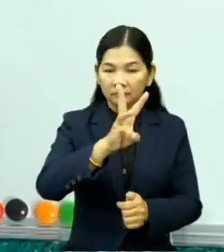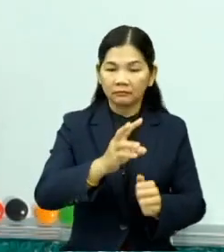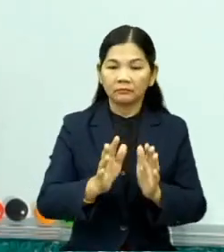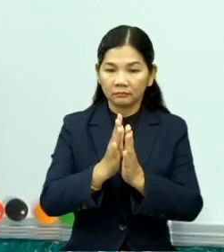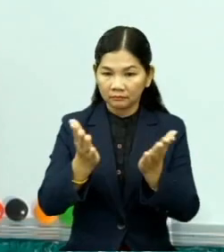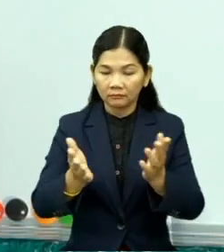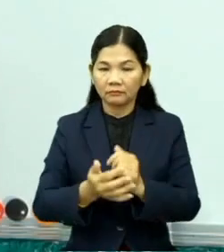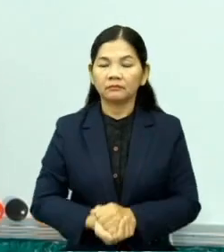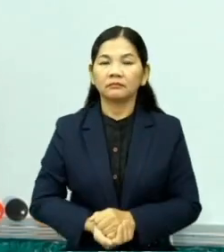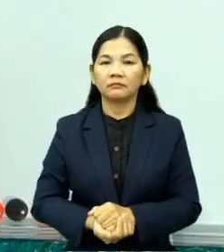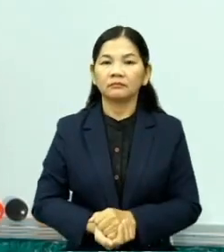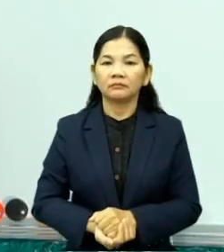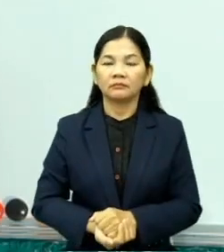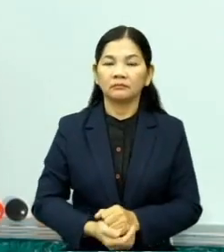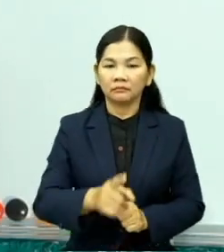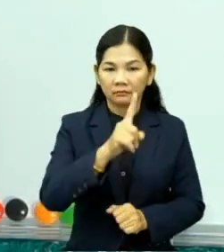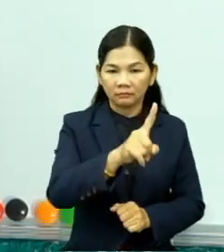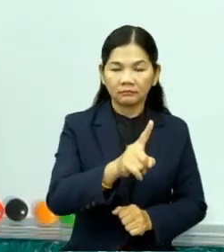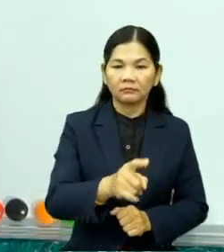បើកនៅទំព័រទី